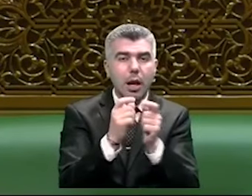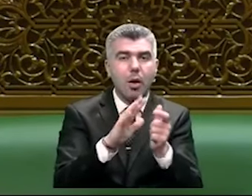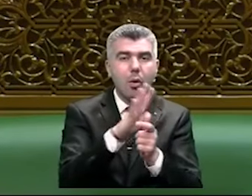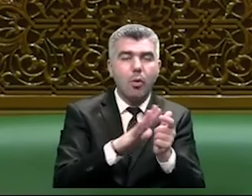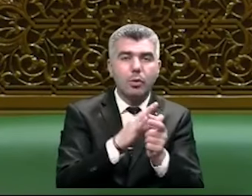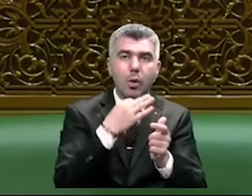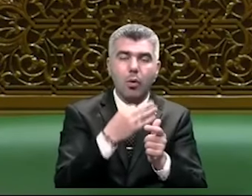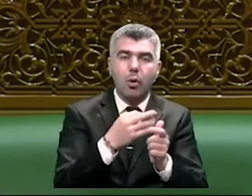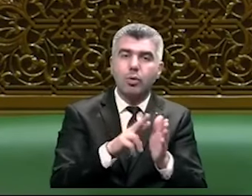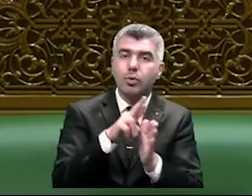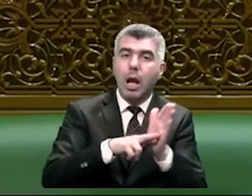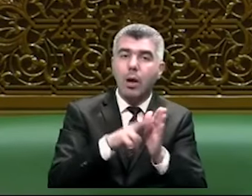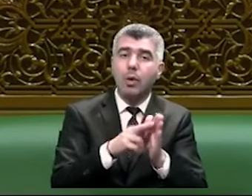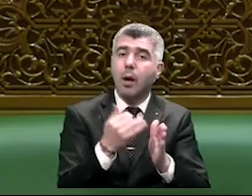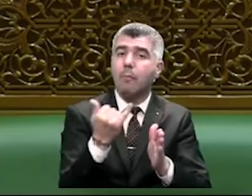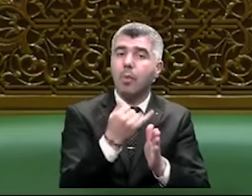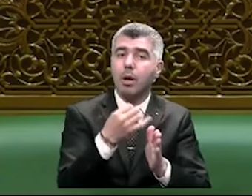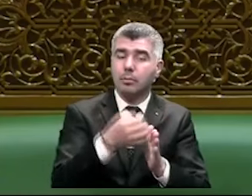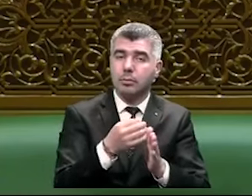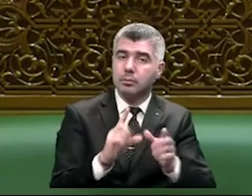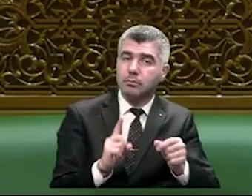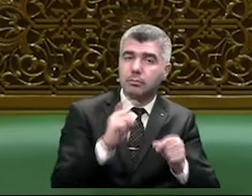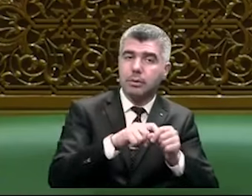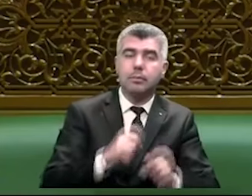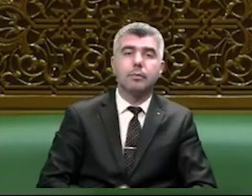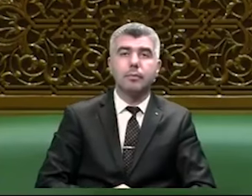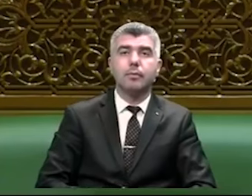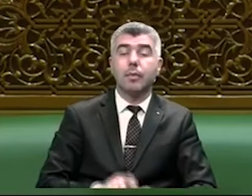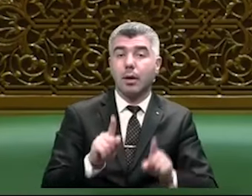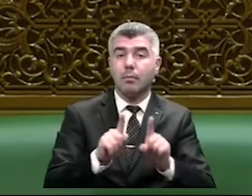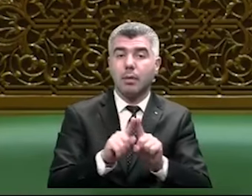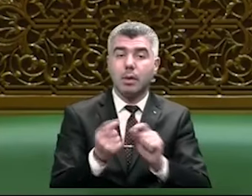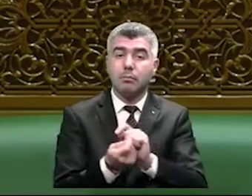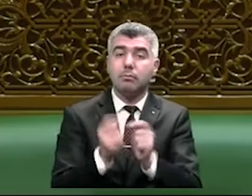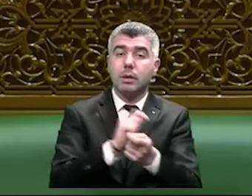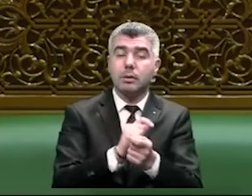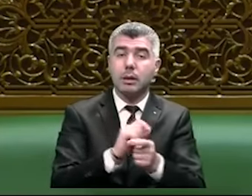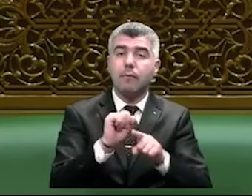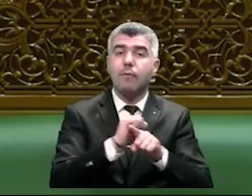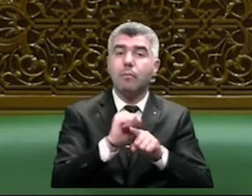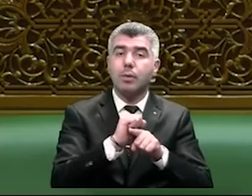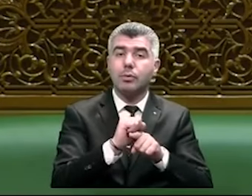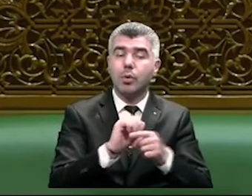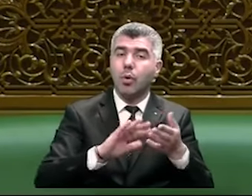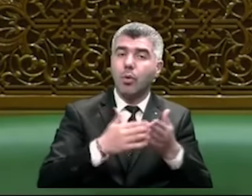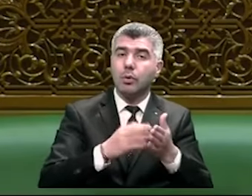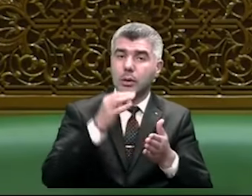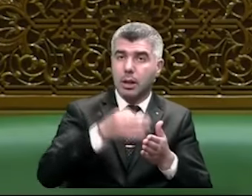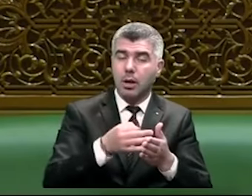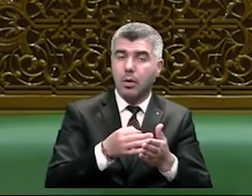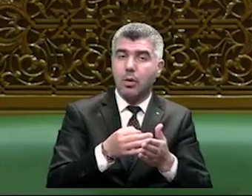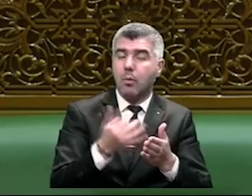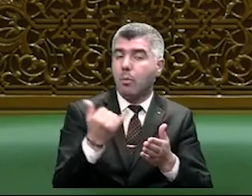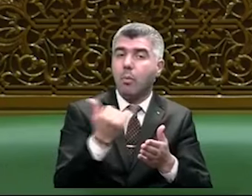كتحد على الجهويه المتقدمه كما ان هذا الوضع سينتقل ب الى ترسيخ تكوين في شك كبير منه ميداني تطبيقي